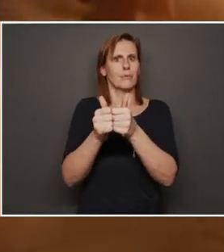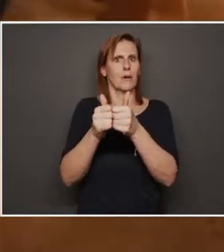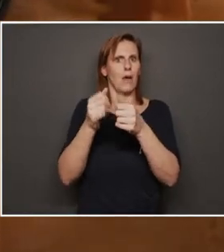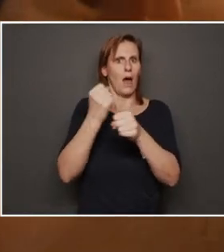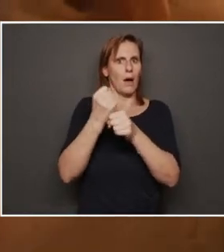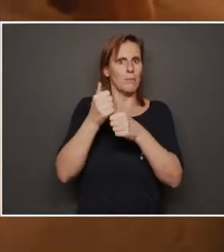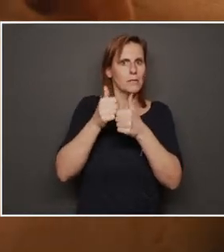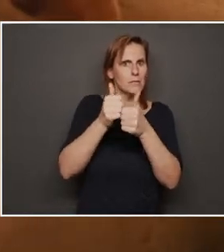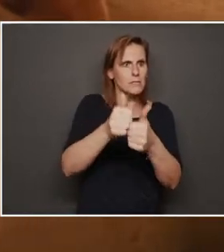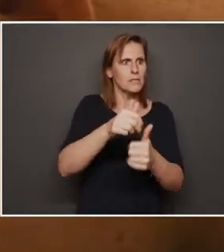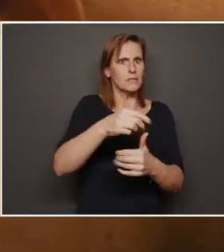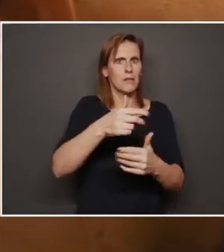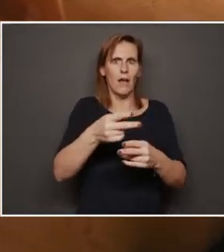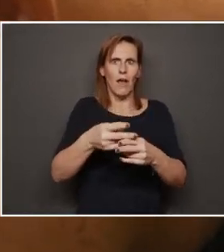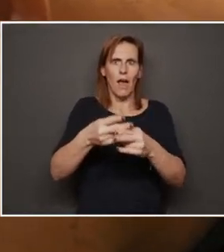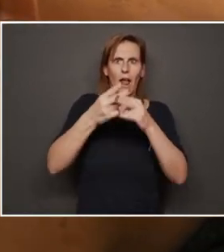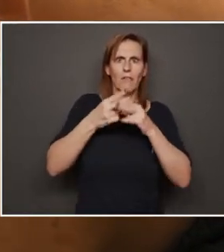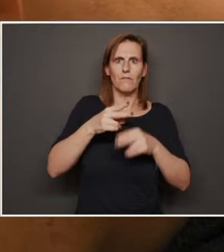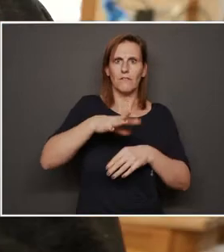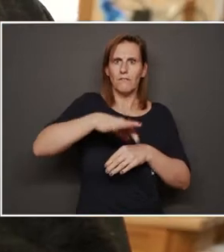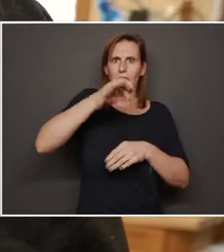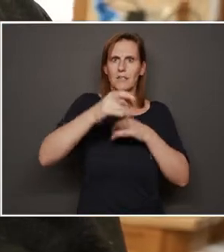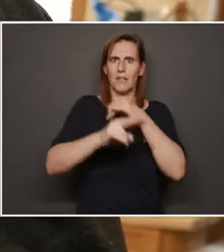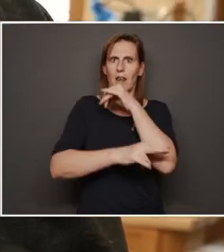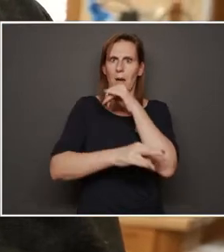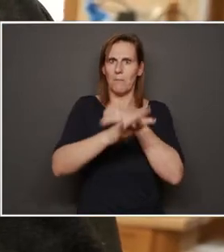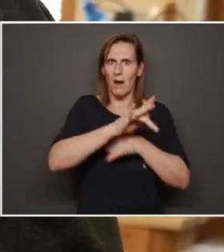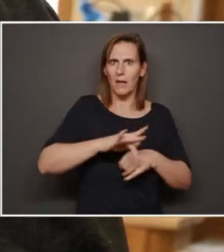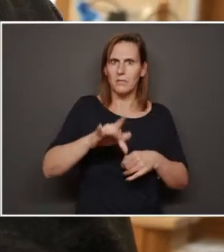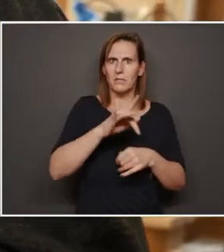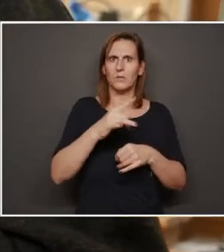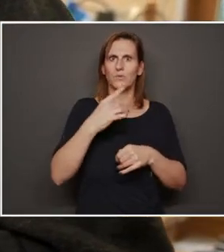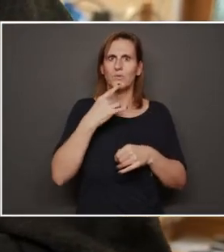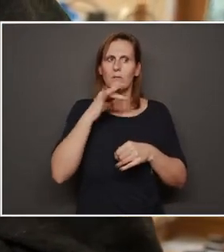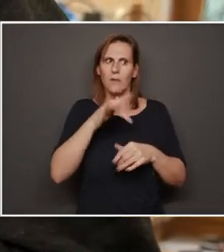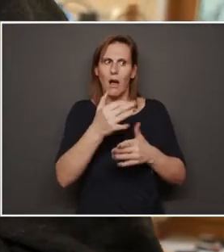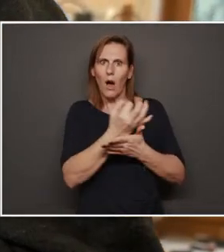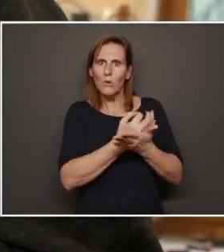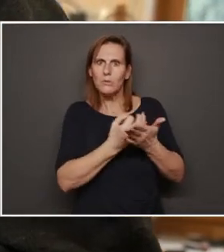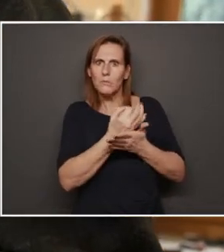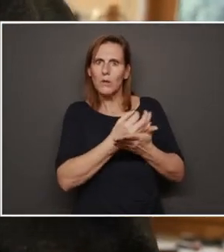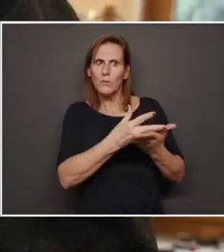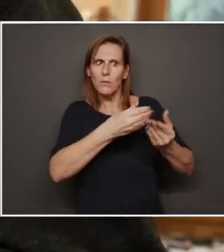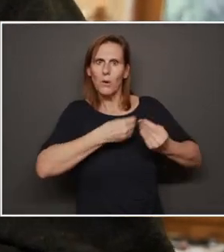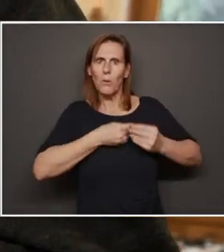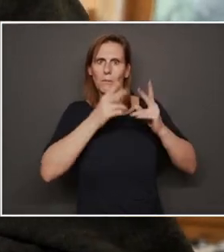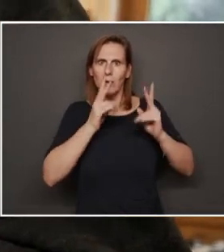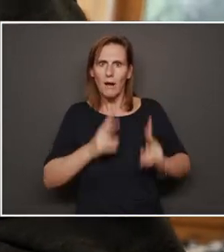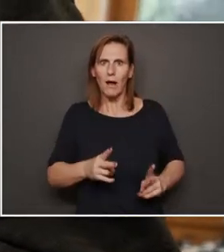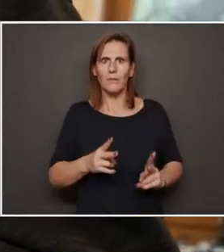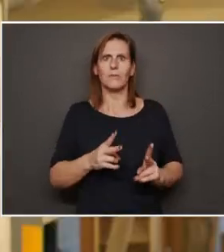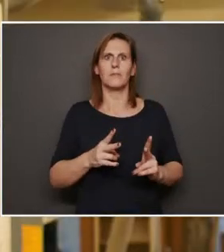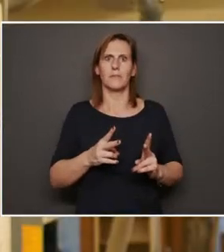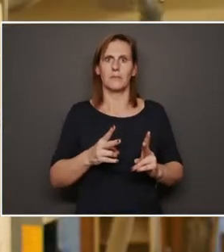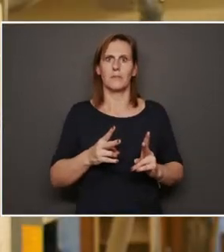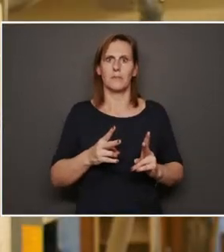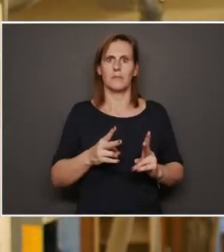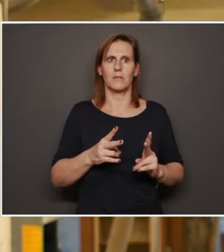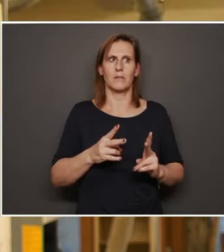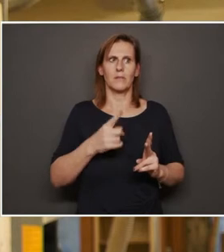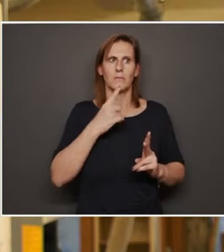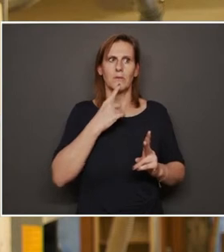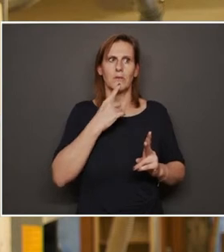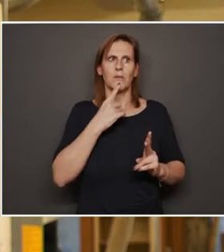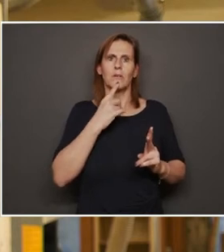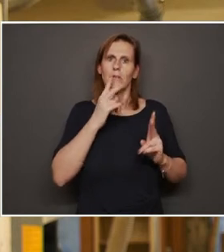zu finden und haben gesagt, ja eben, der Christian bildet da Lehrlinge aus und da geht es nicht zur Sache, sondern